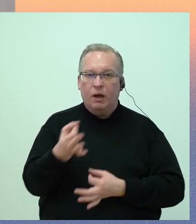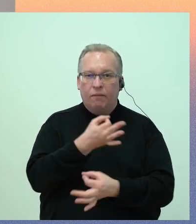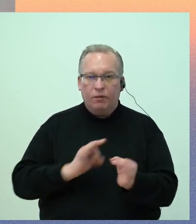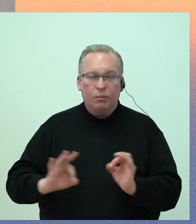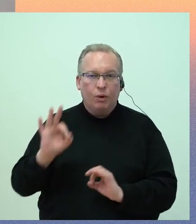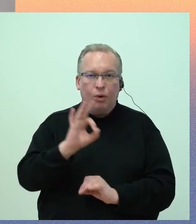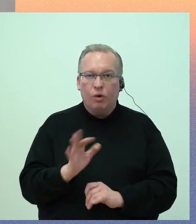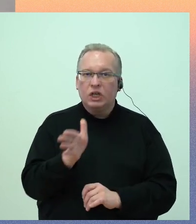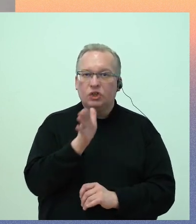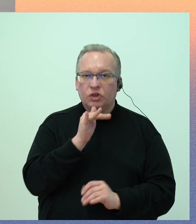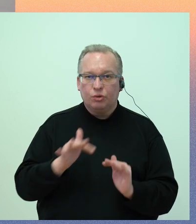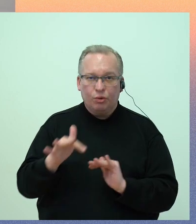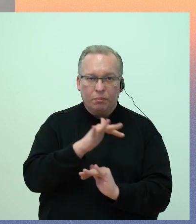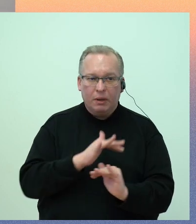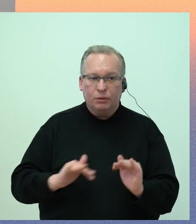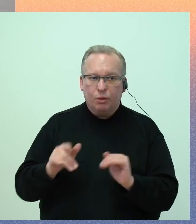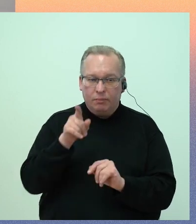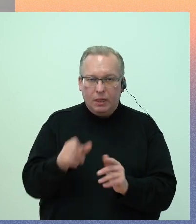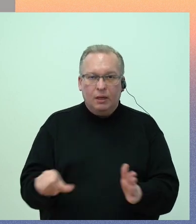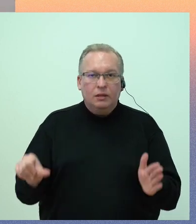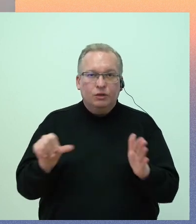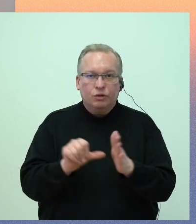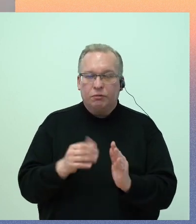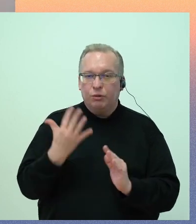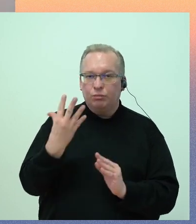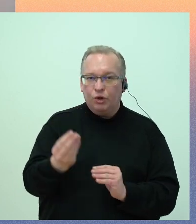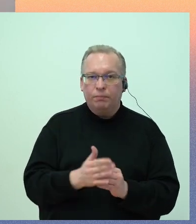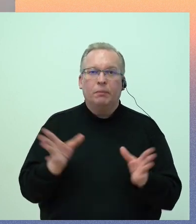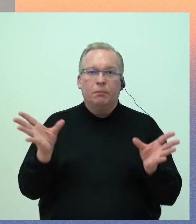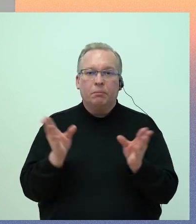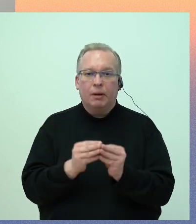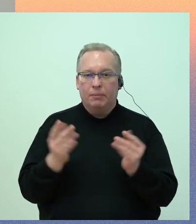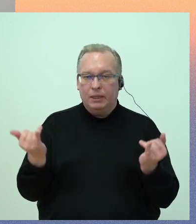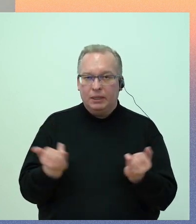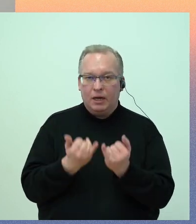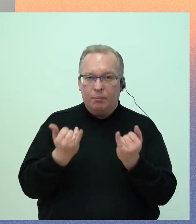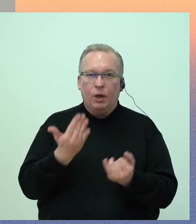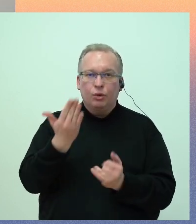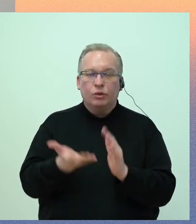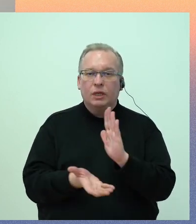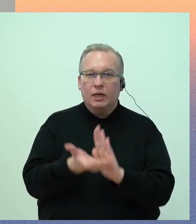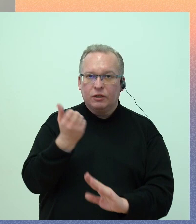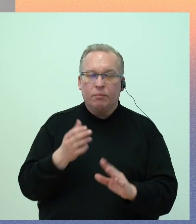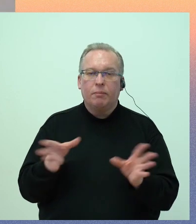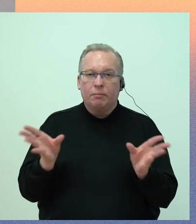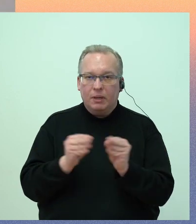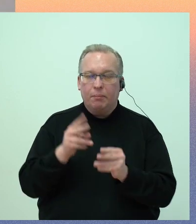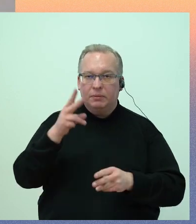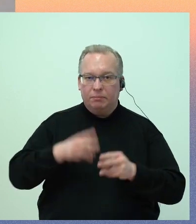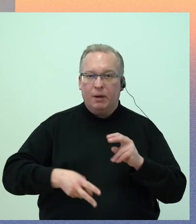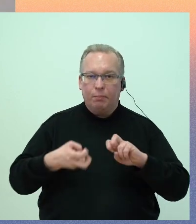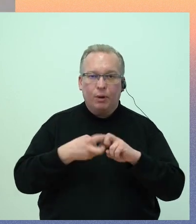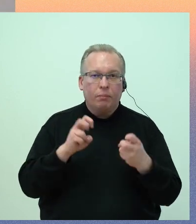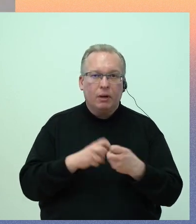žydų bendruomenės balsu, kad atstovautume jų bendriems interesams, spręstume jų bendras problemas ir tuo